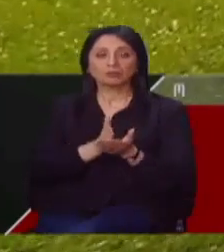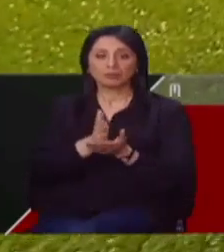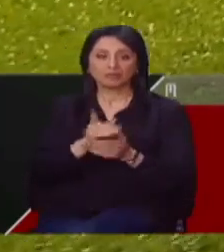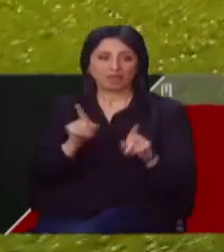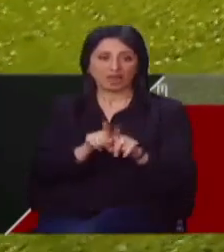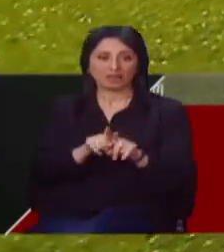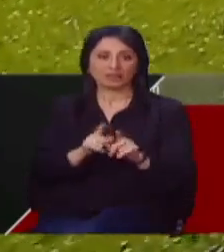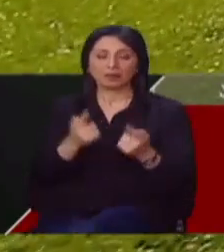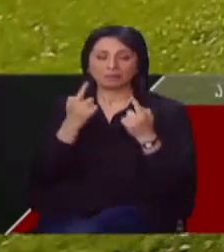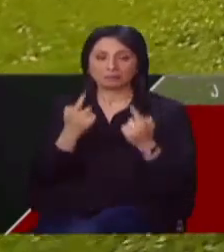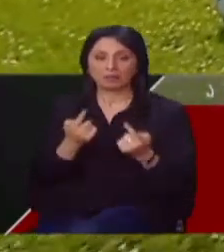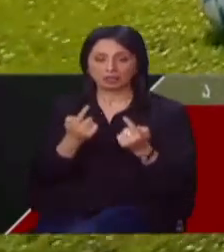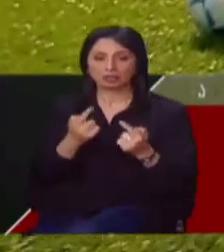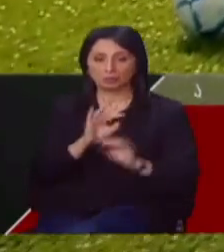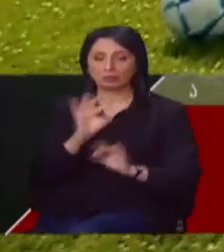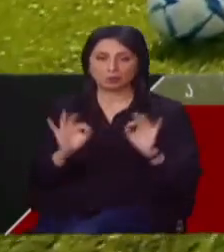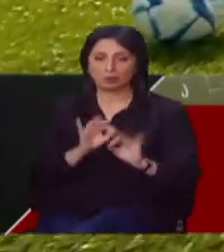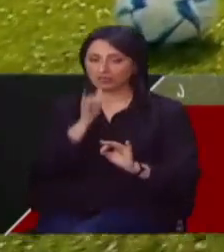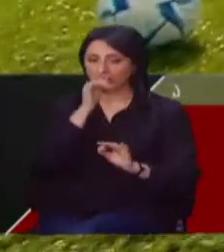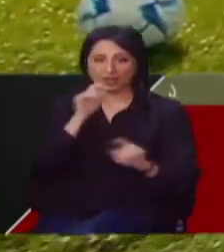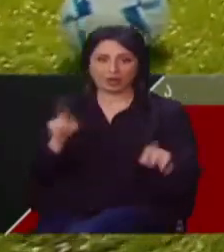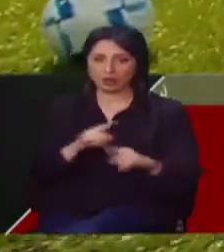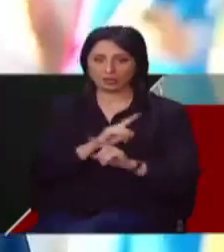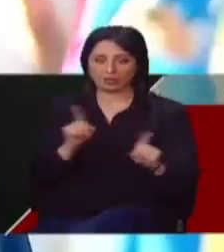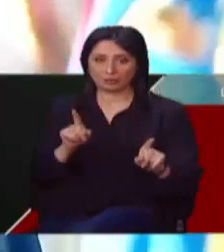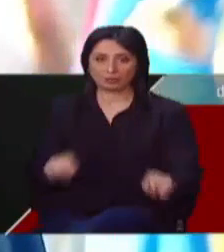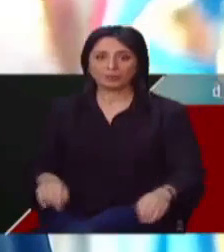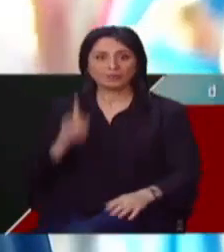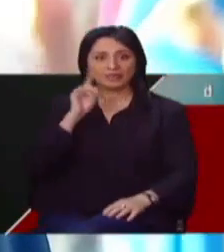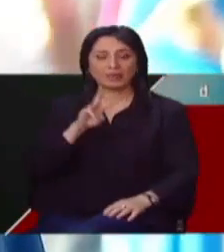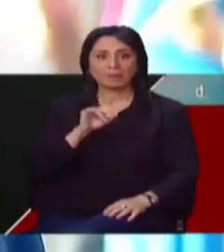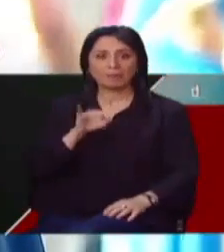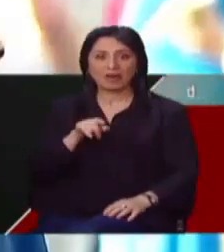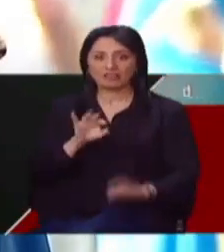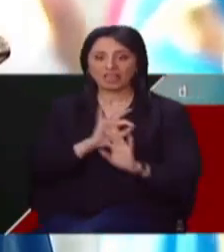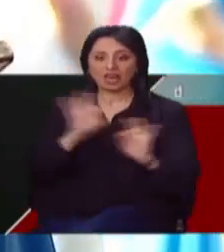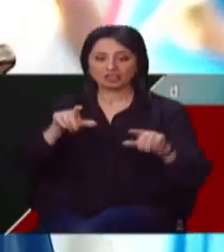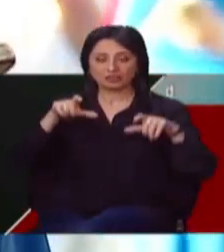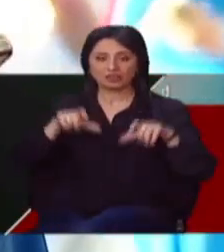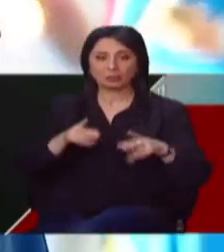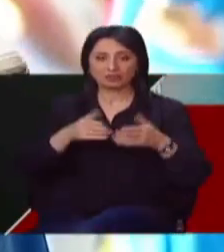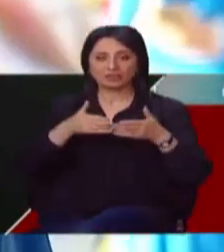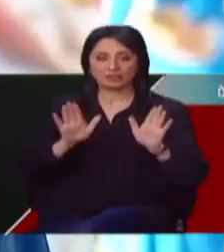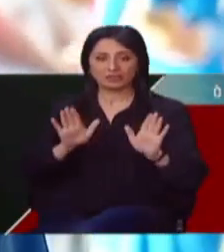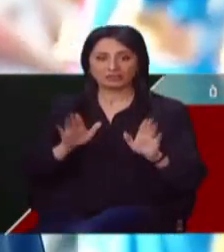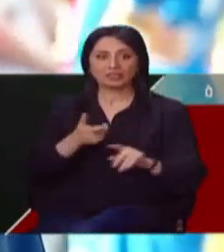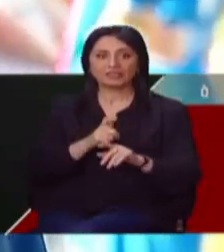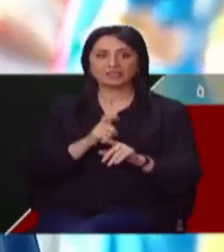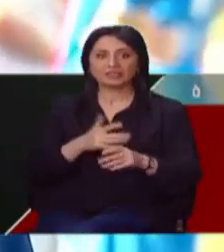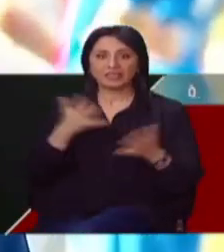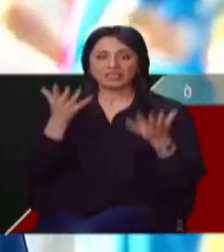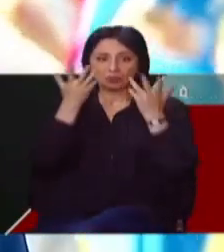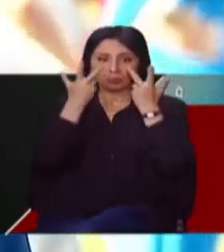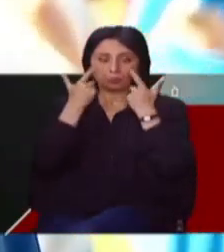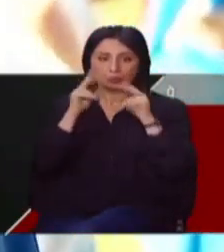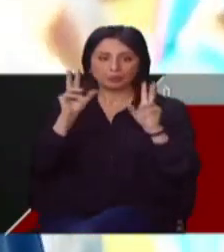მიმართულებით ასეთი მასშტაბური პროექტები ვერ განხორციელდებოდა. მარნეულში და ამარაჩეულებრივ სტადიონს ხსნით, ეს ძალიან დიდი